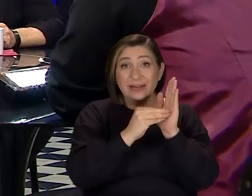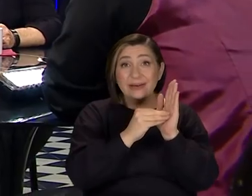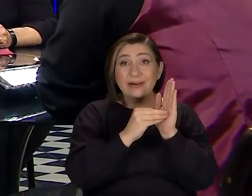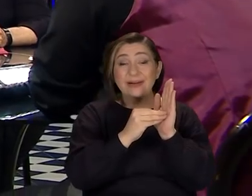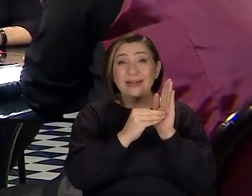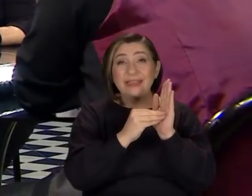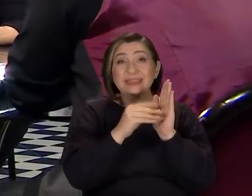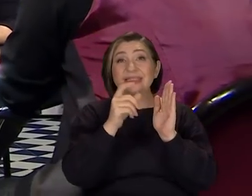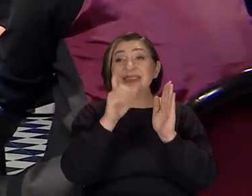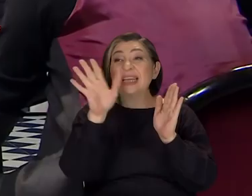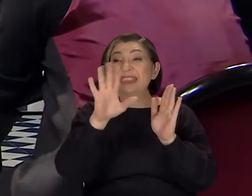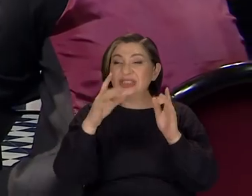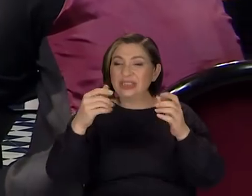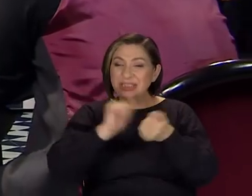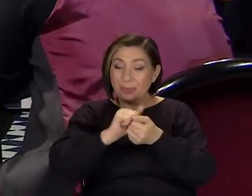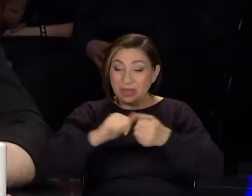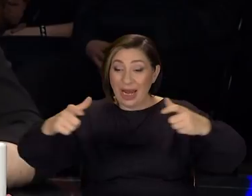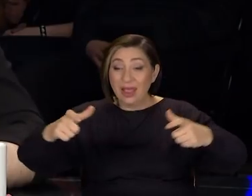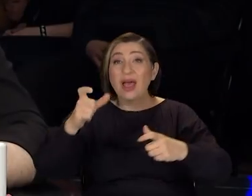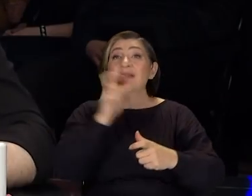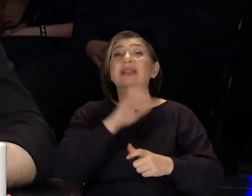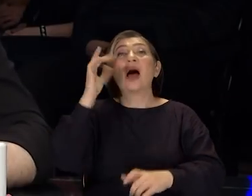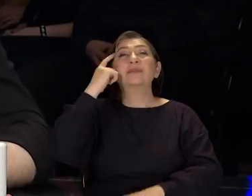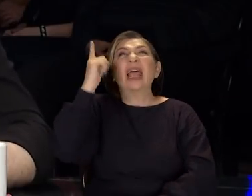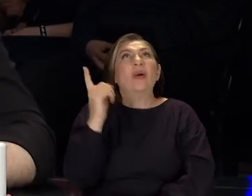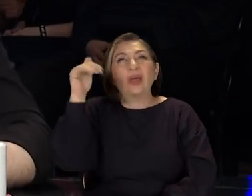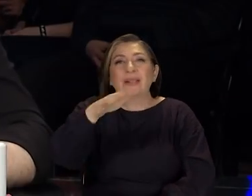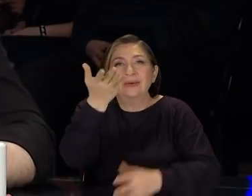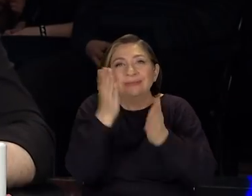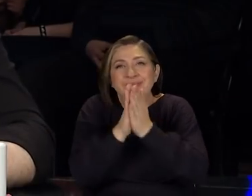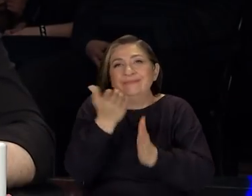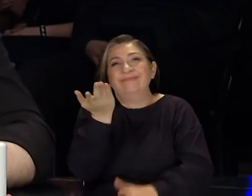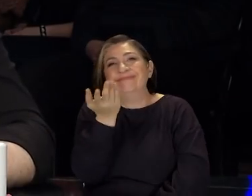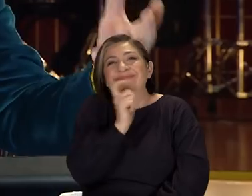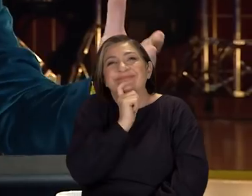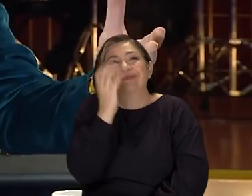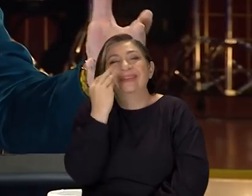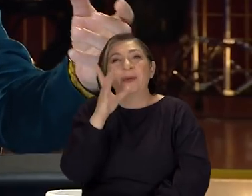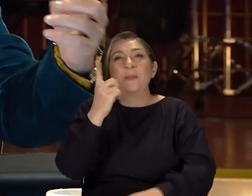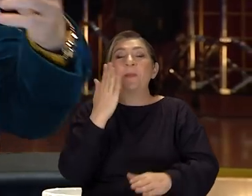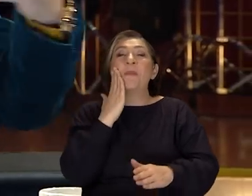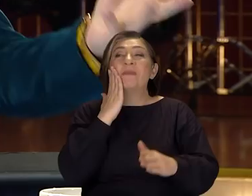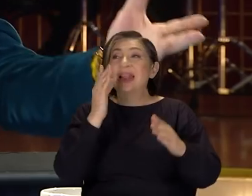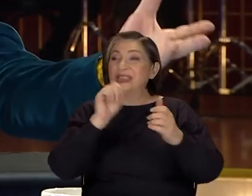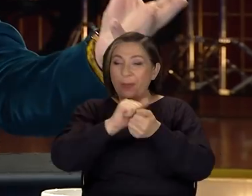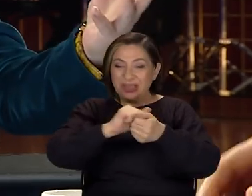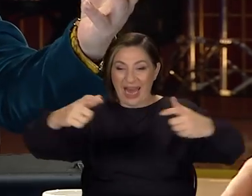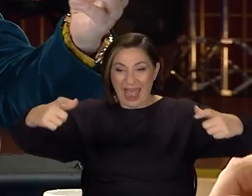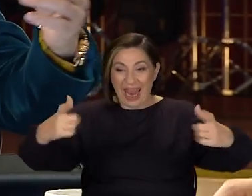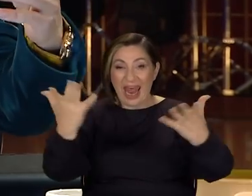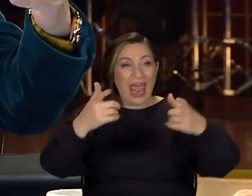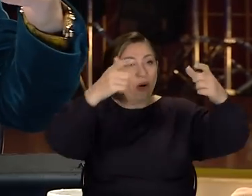yani... Sakın çamaşır leğeni lafına alınma. Aklıma o geldi ilk olarak. Yani mesela pembe bir çamaşır leğenini nereye